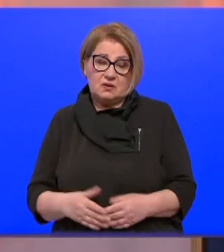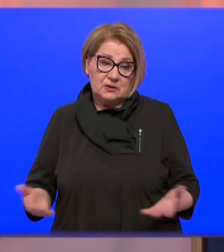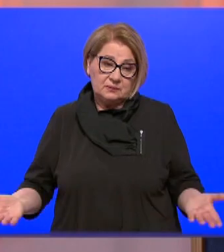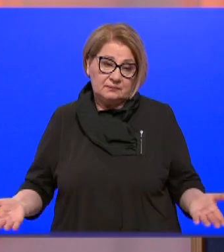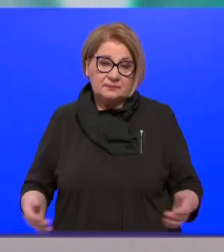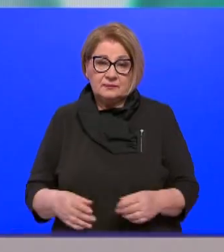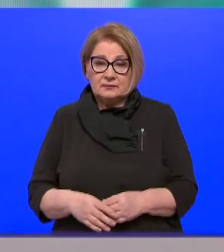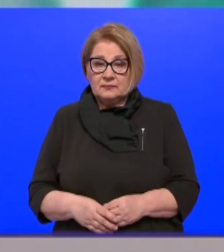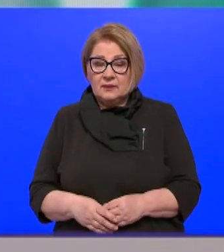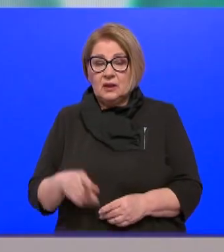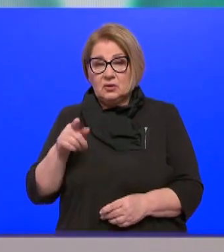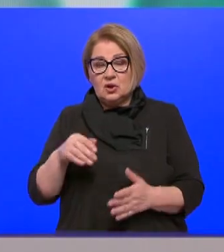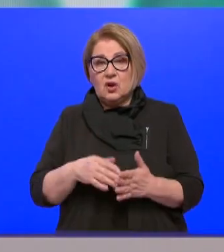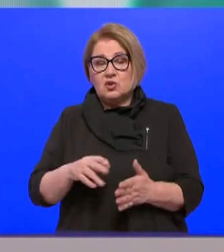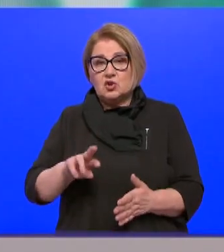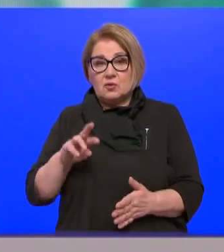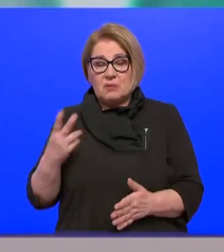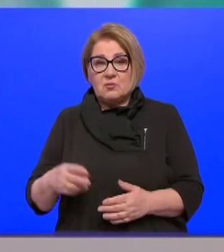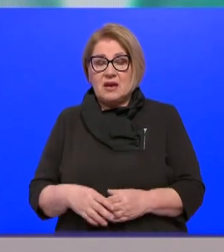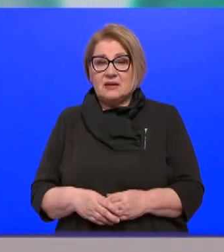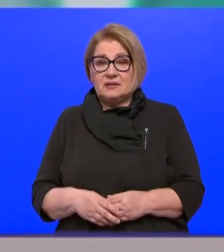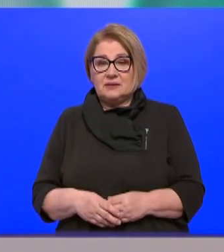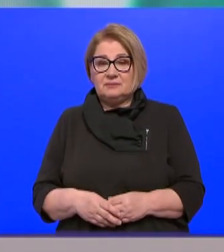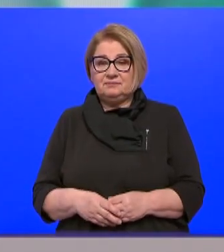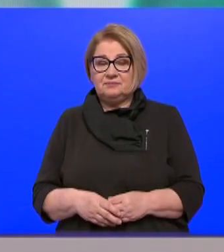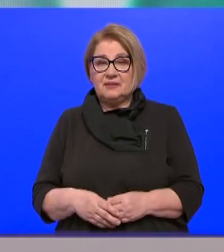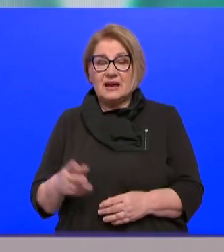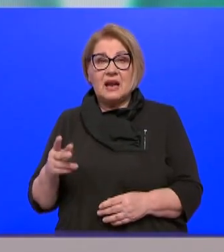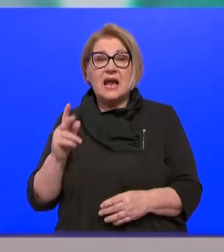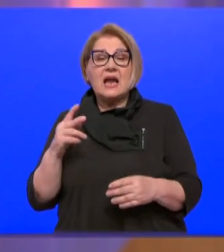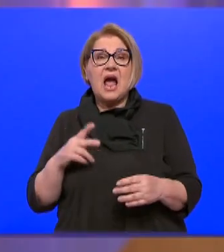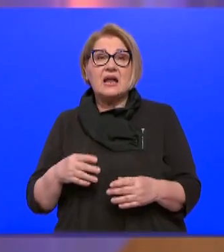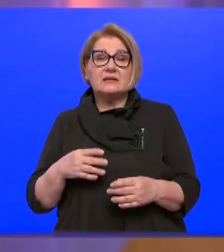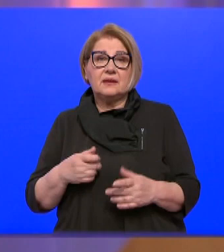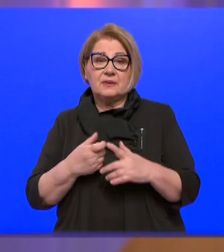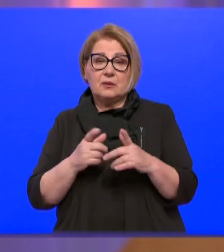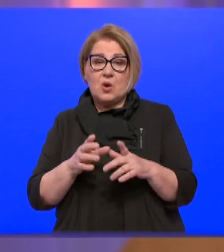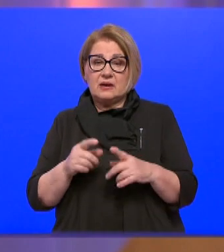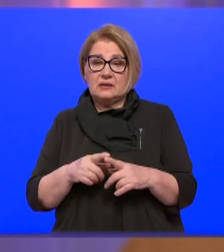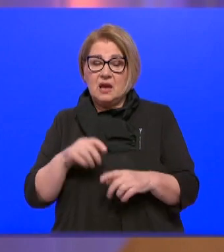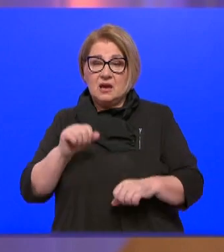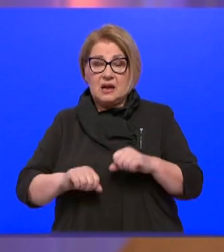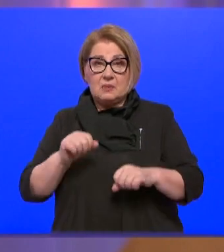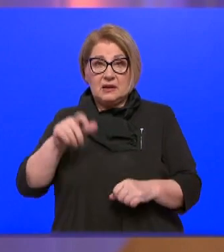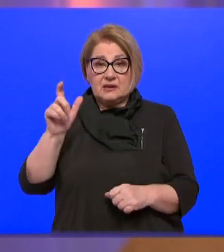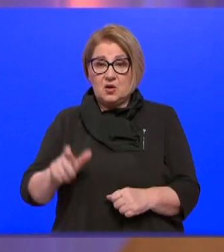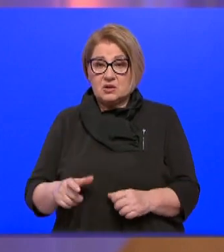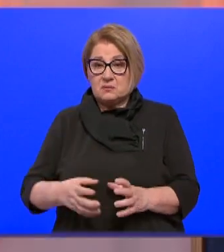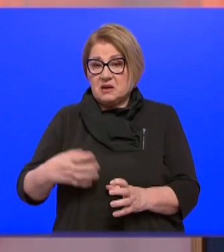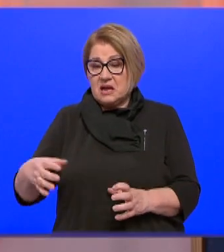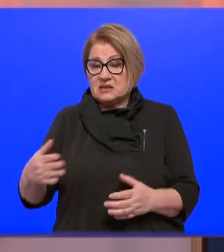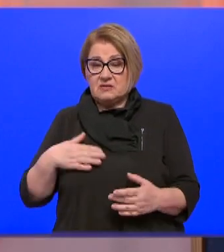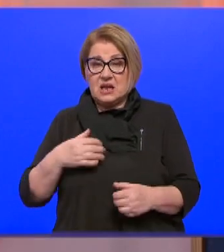dalje. To je možda moramo mijenjati, ovo što ste vi rekli. Da je kod vas u Kanadi, dakle, rehabilitirana osoba bi nastavila